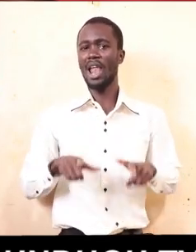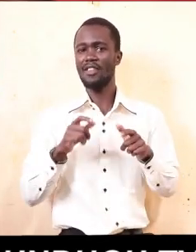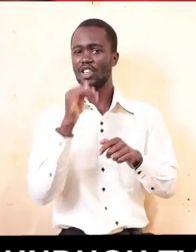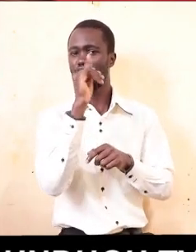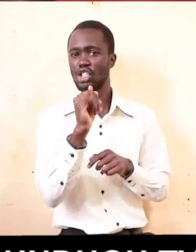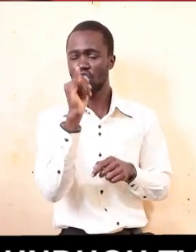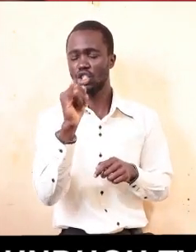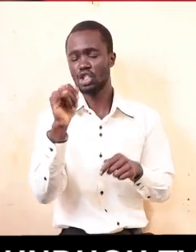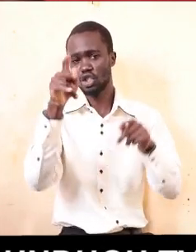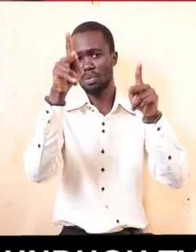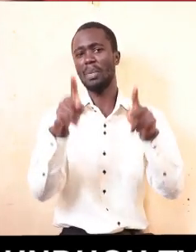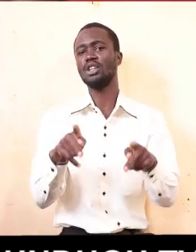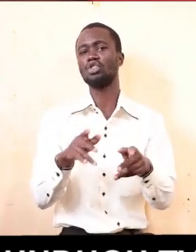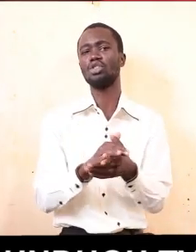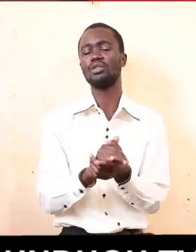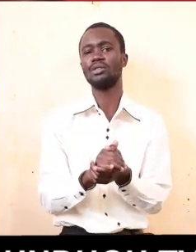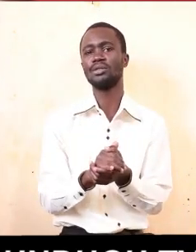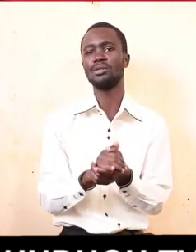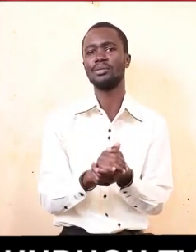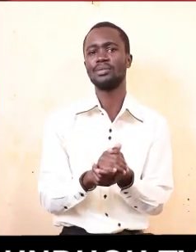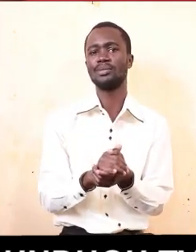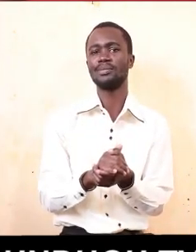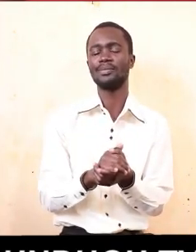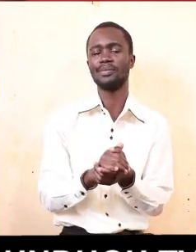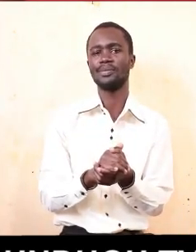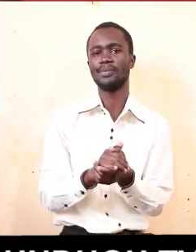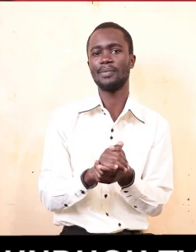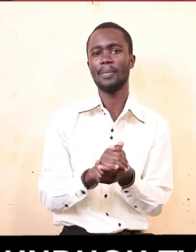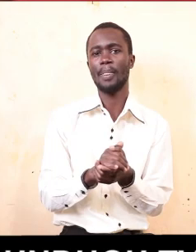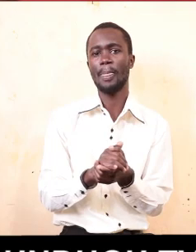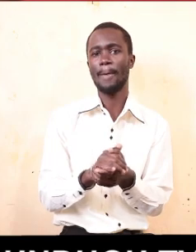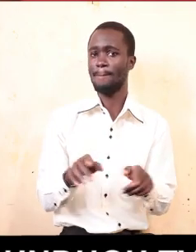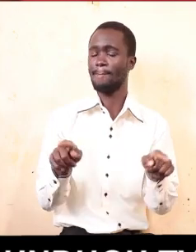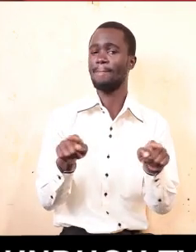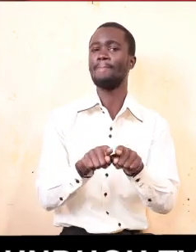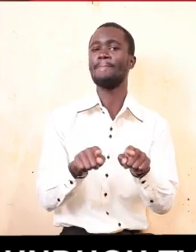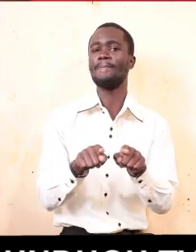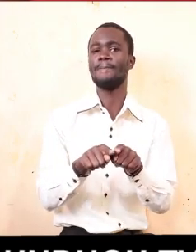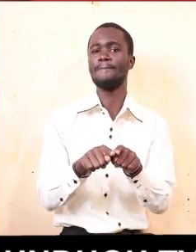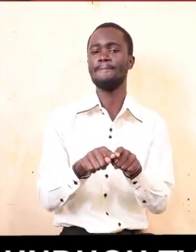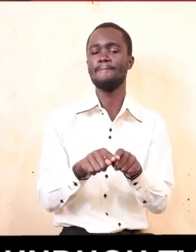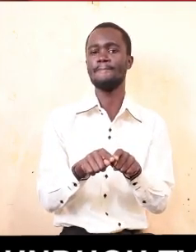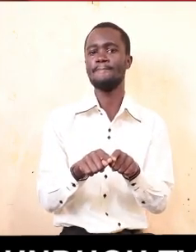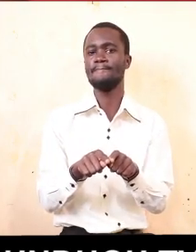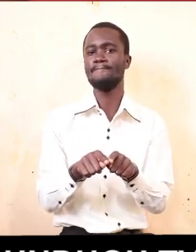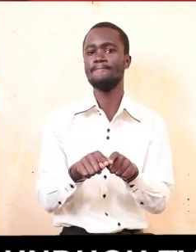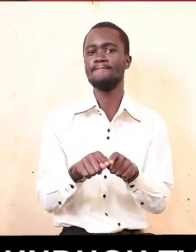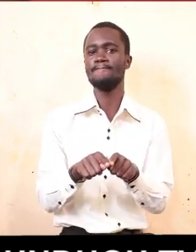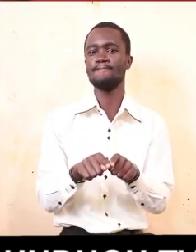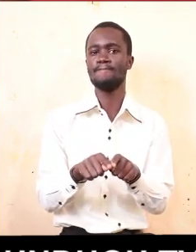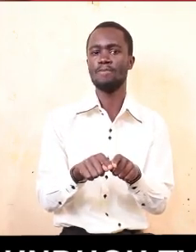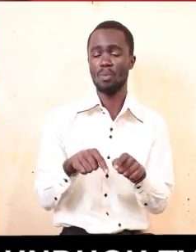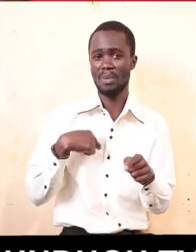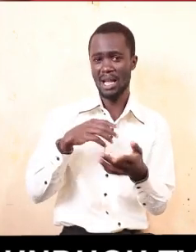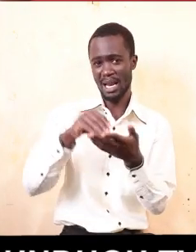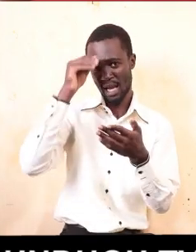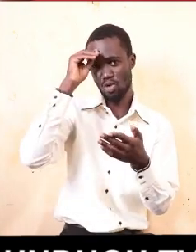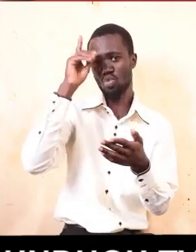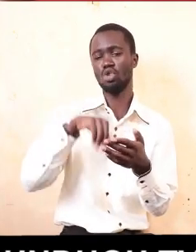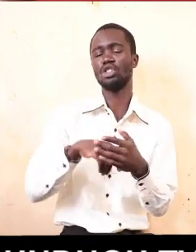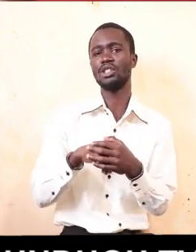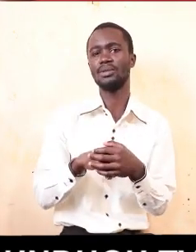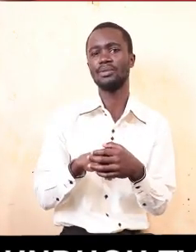anatawala kila hali ya maisha ya binadamu. Na hivyo basi pia nikajifunza ya